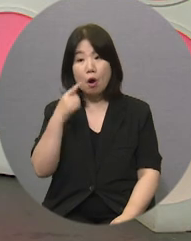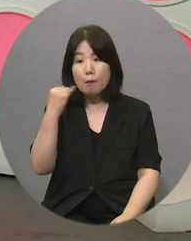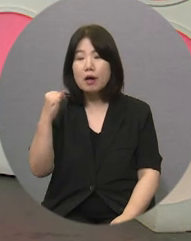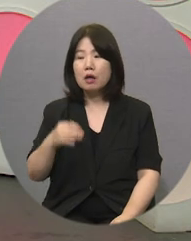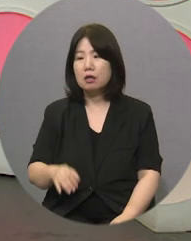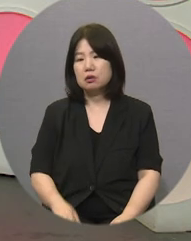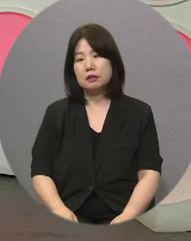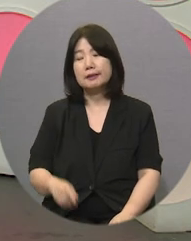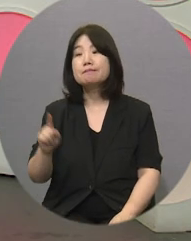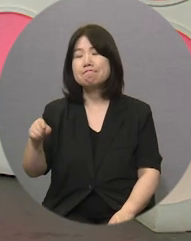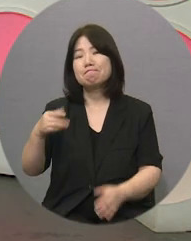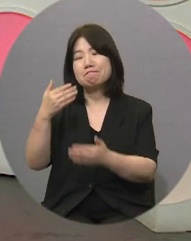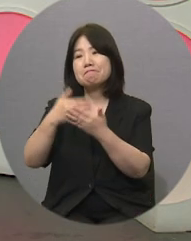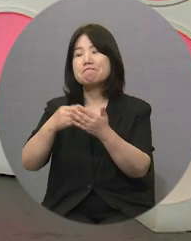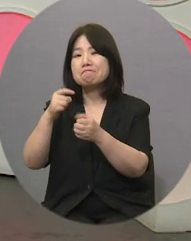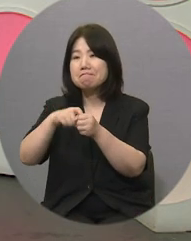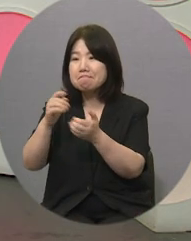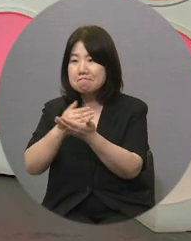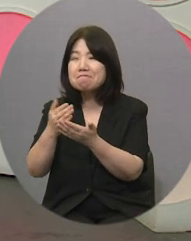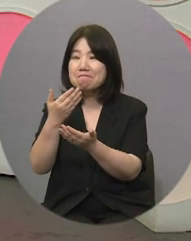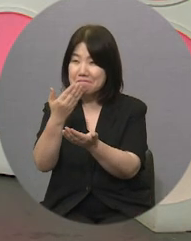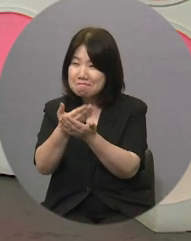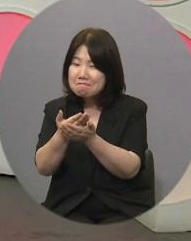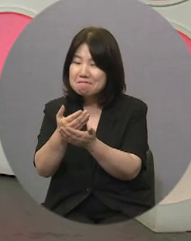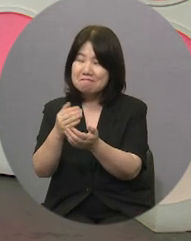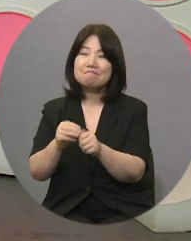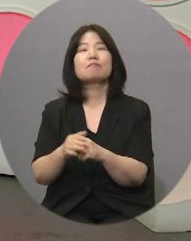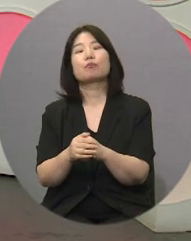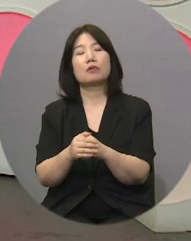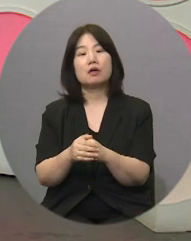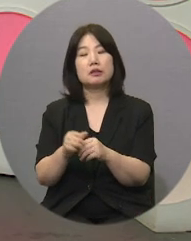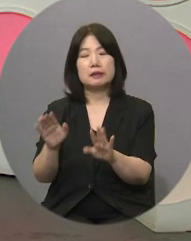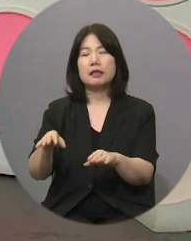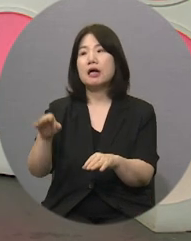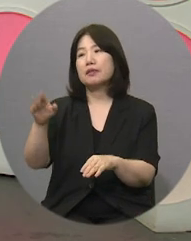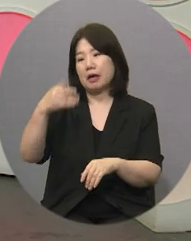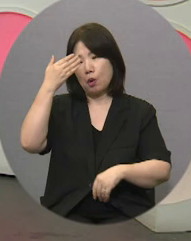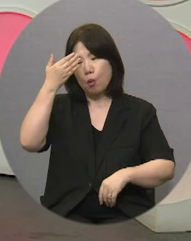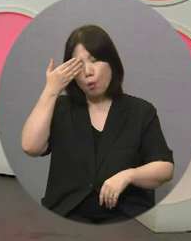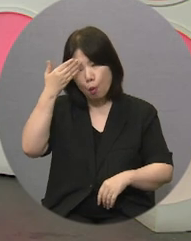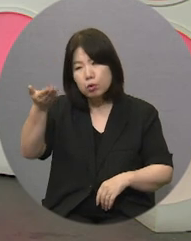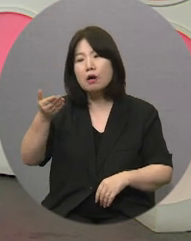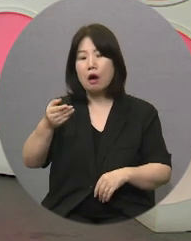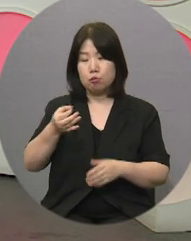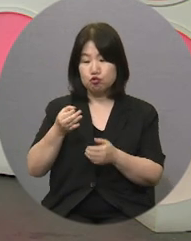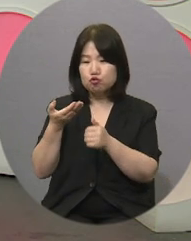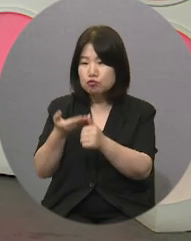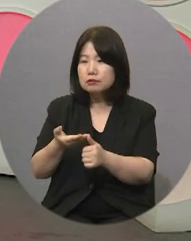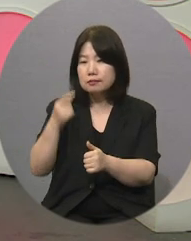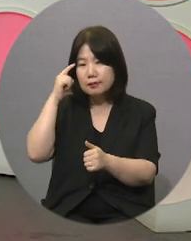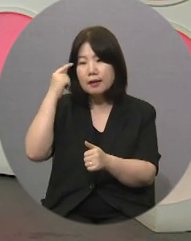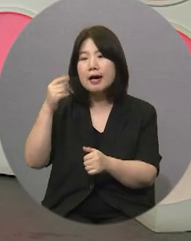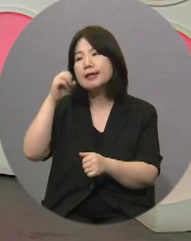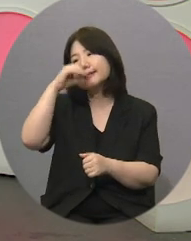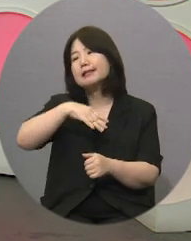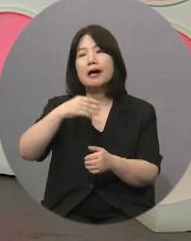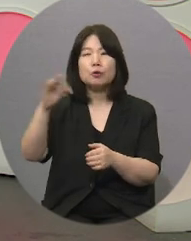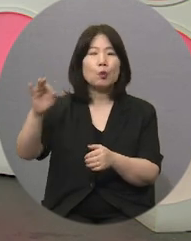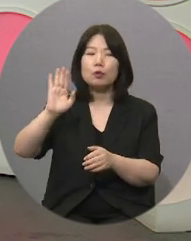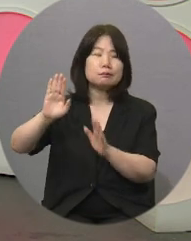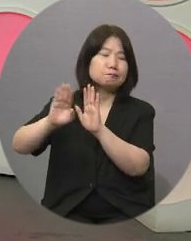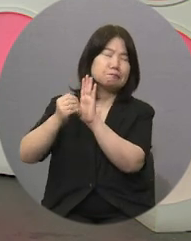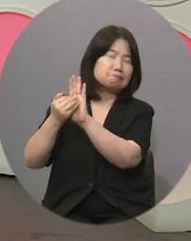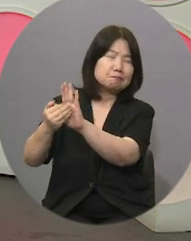엄마는 남은 떡볶이를 싸달라고 하자 아주머니는 자 어차피 애가 오면 공짜로 줄 생각이었으니 돈은